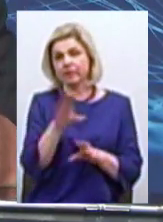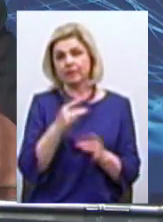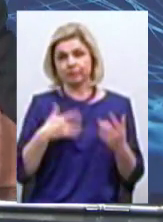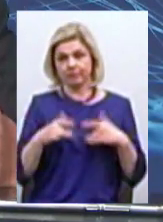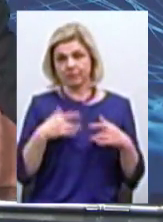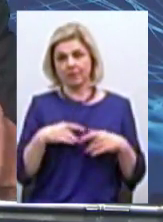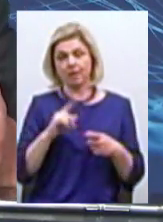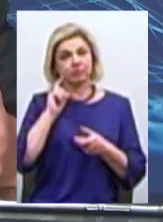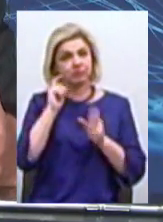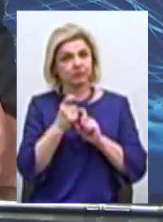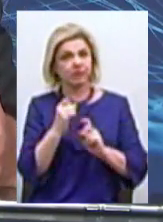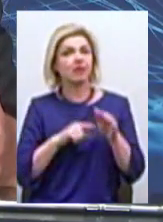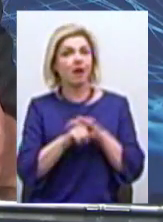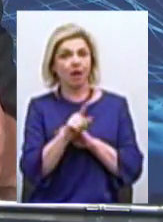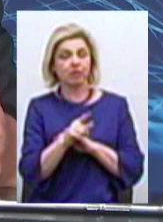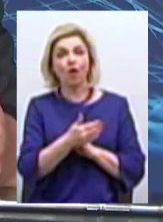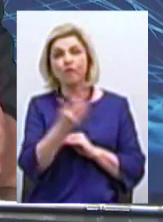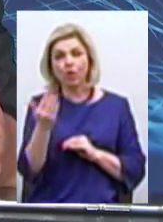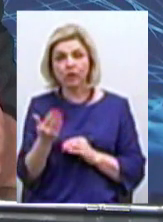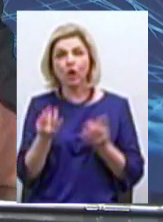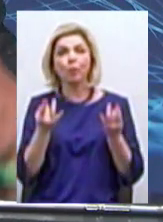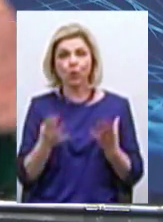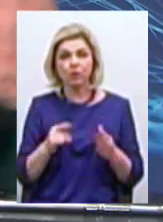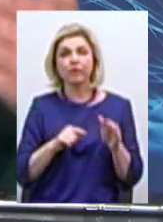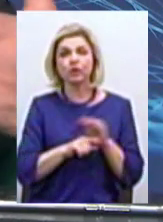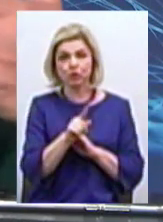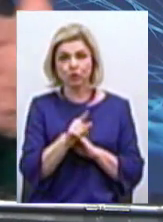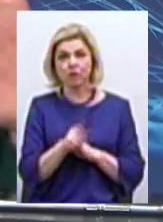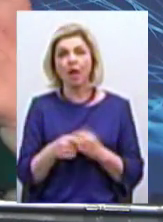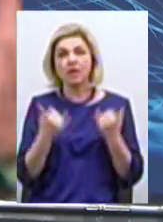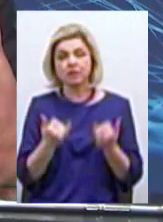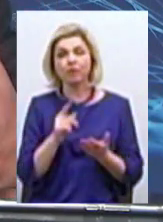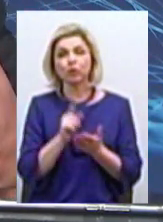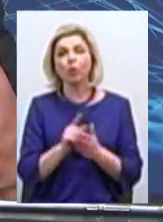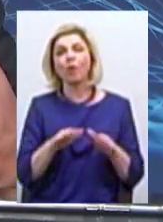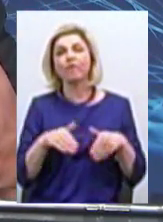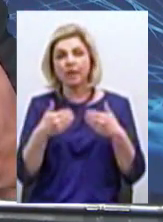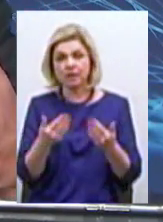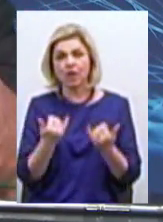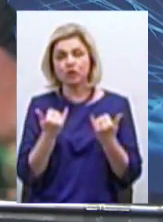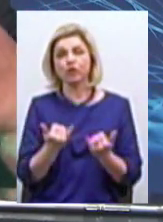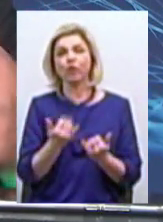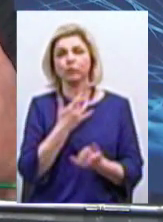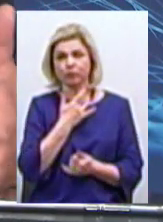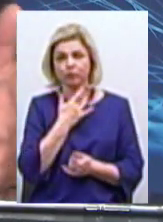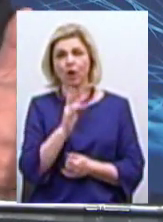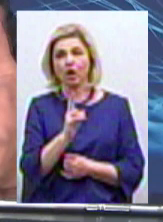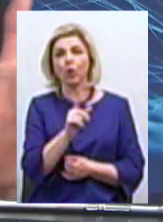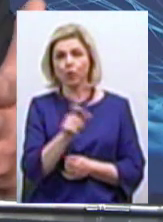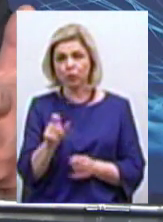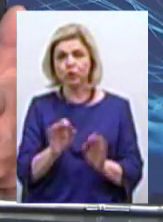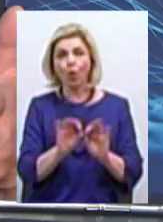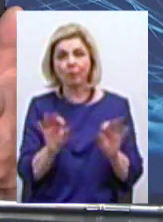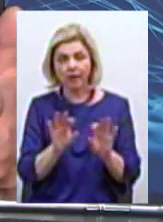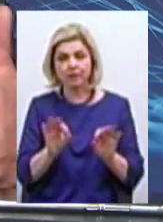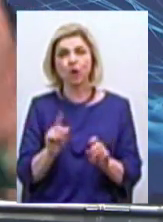і тікають. Вони просто втічуть. От сьогодні ми маємо звертатись, ми сьогодні апелюємо до людей. Ми коли йдемо і людям пояснюємо,